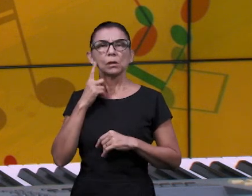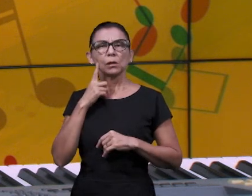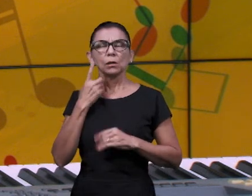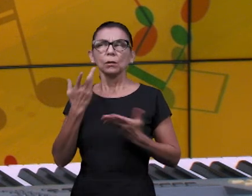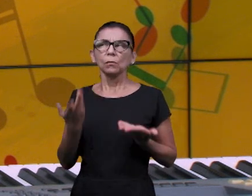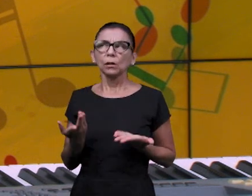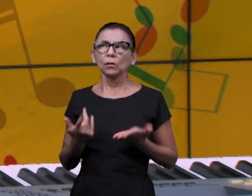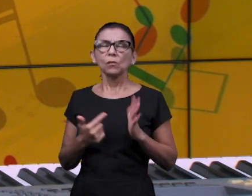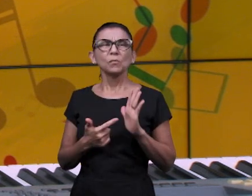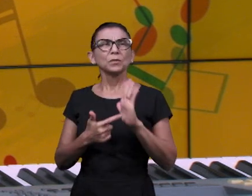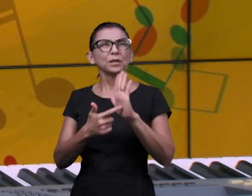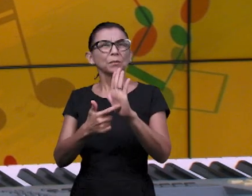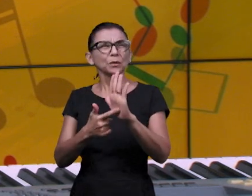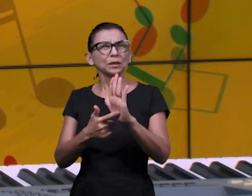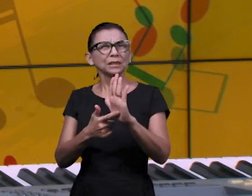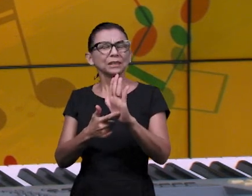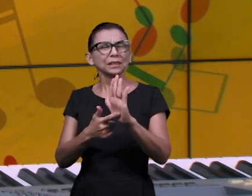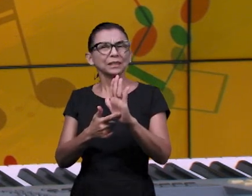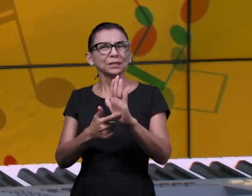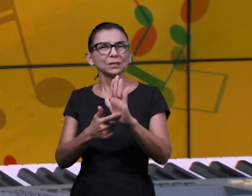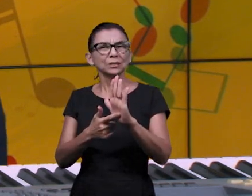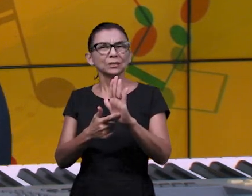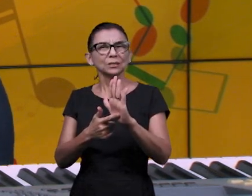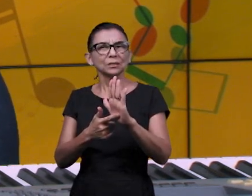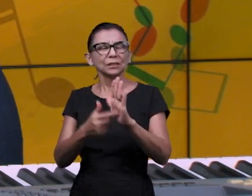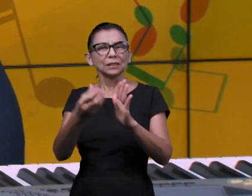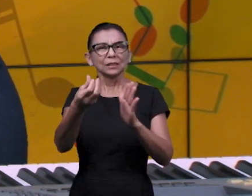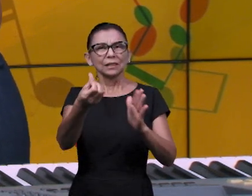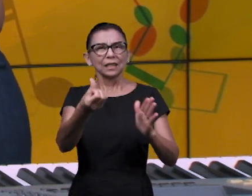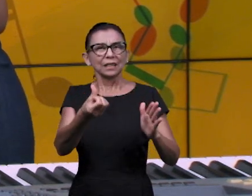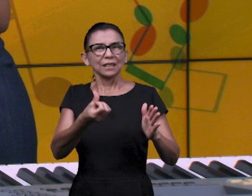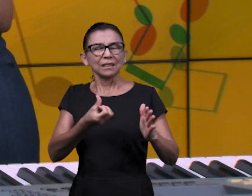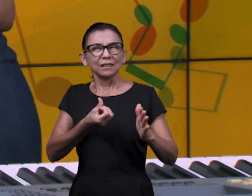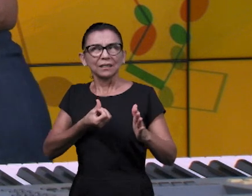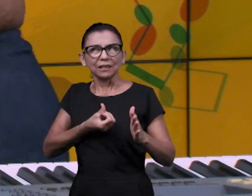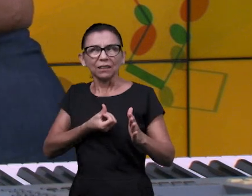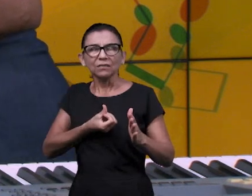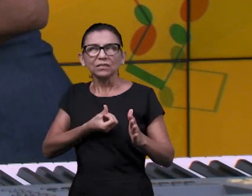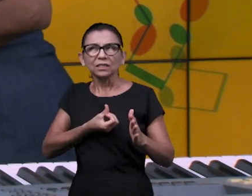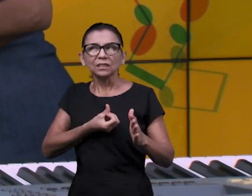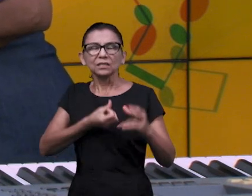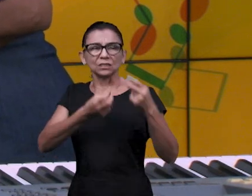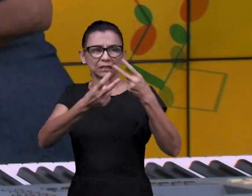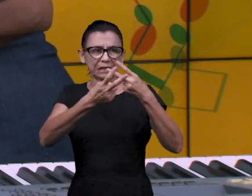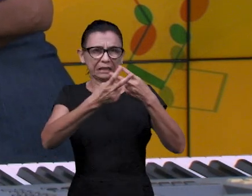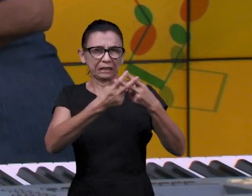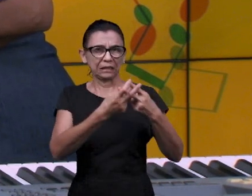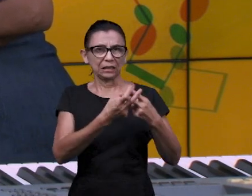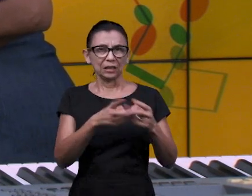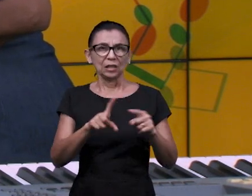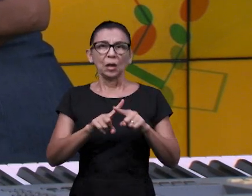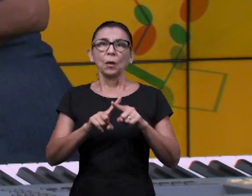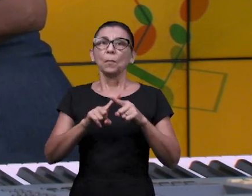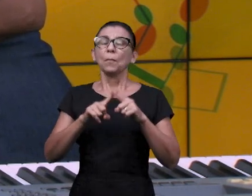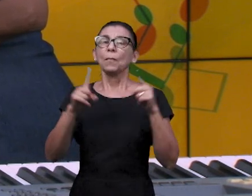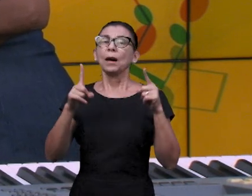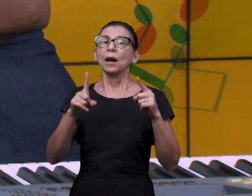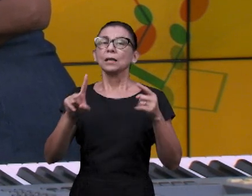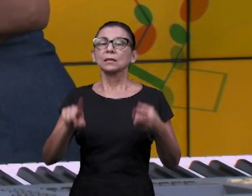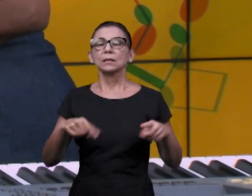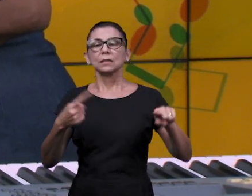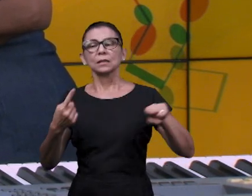au début dans l'armature de clé, mais par la mélodie, a été nécessaire